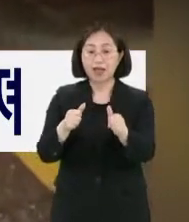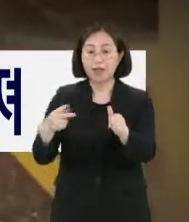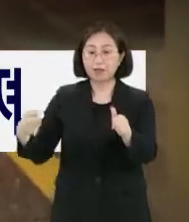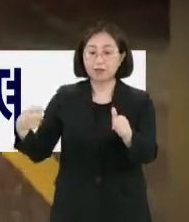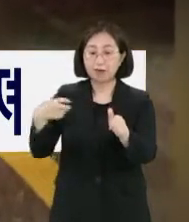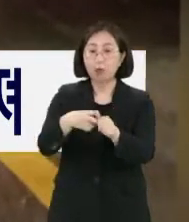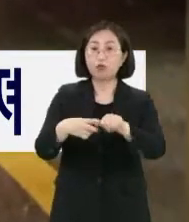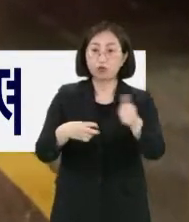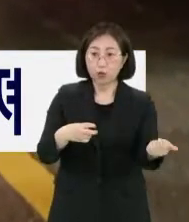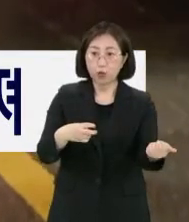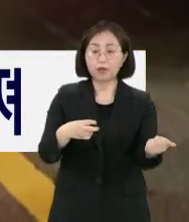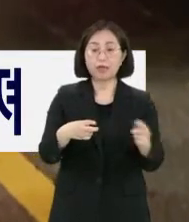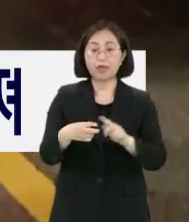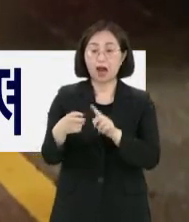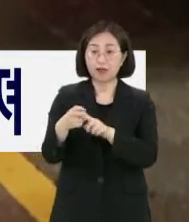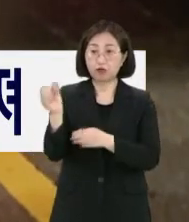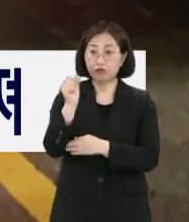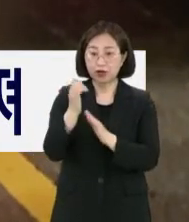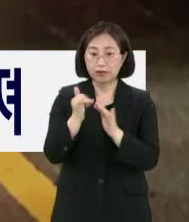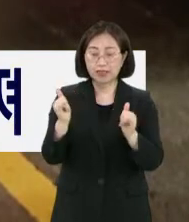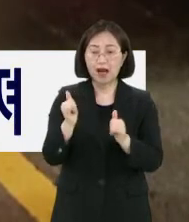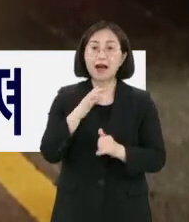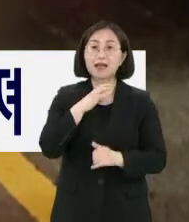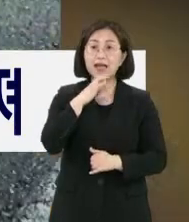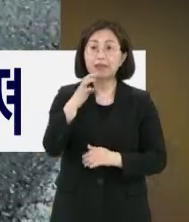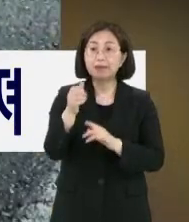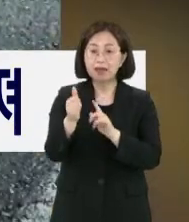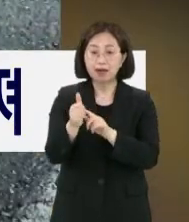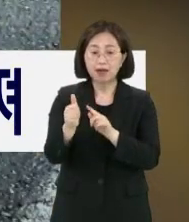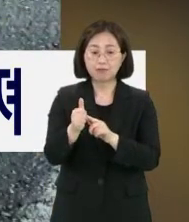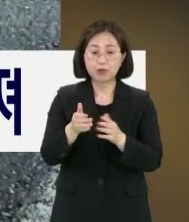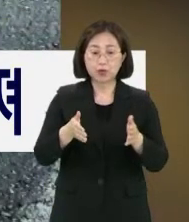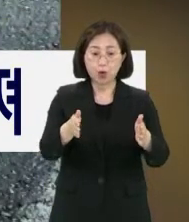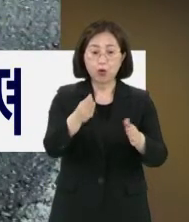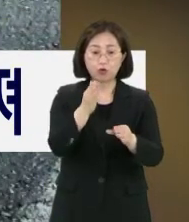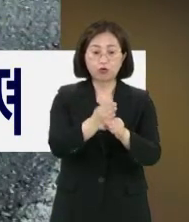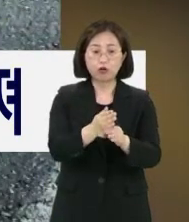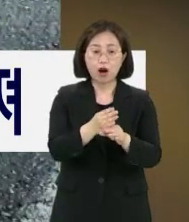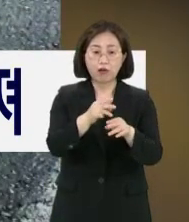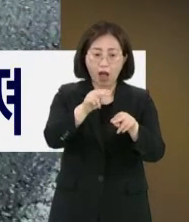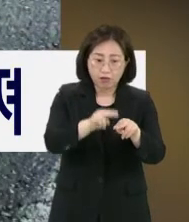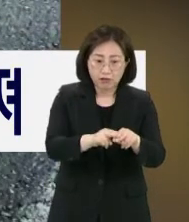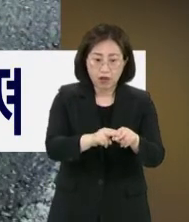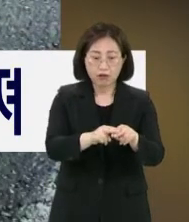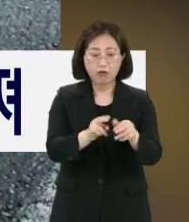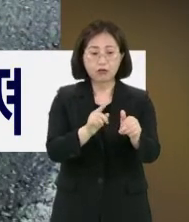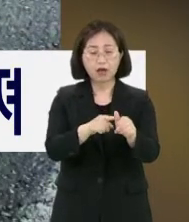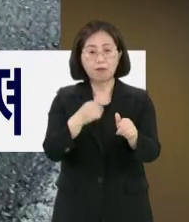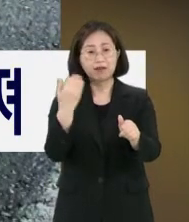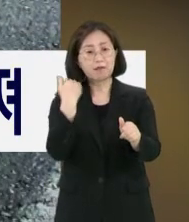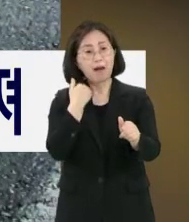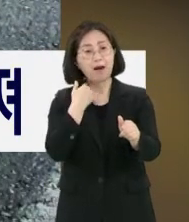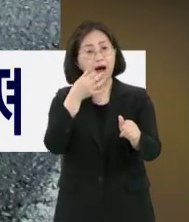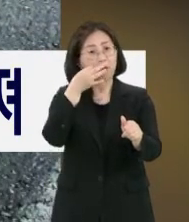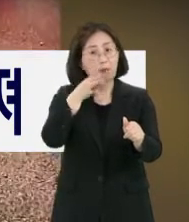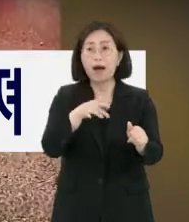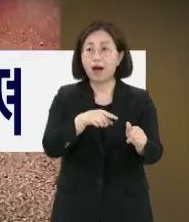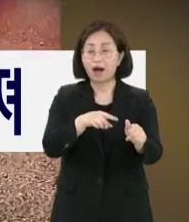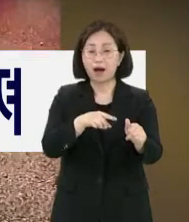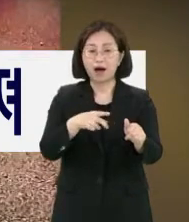치여 숨졌습니다. 화물차 운전자 40대 B씨는 도로 한가운데에 쪼그려 앉아있던 A씨를 미처 발견하지